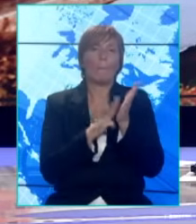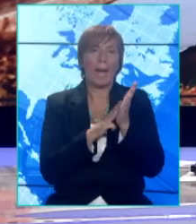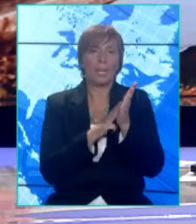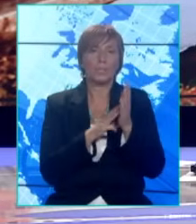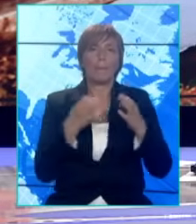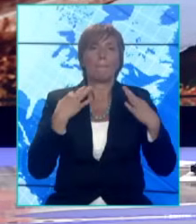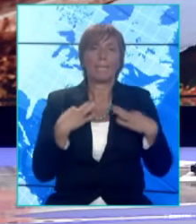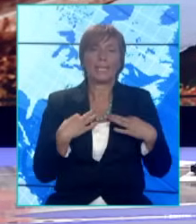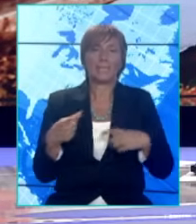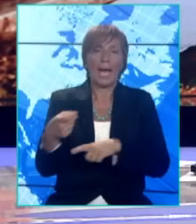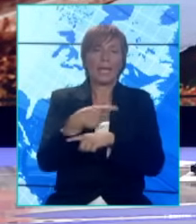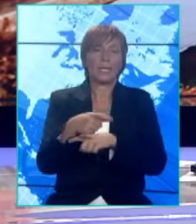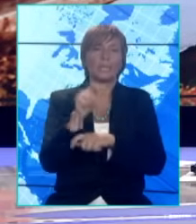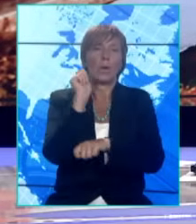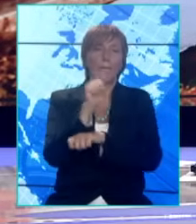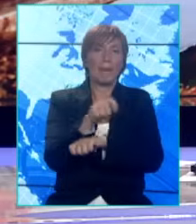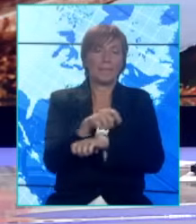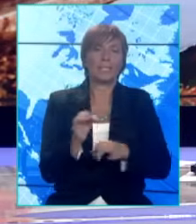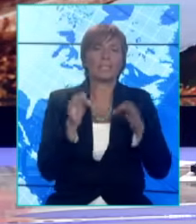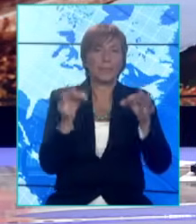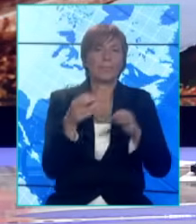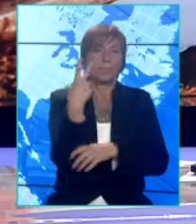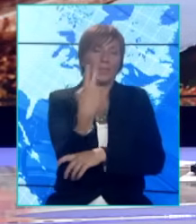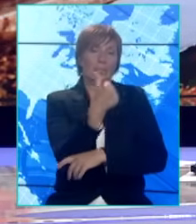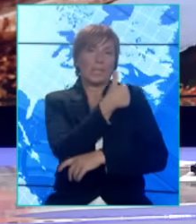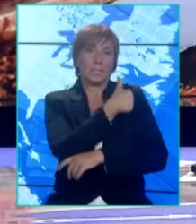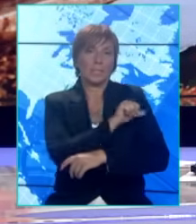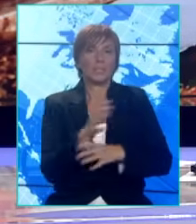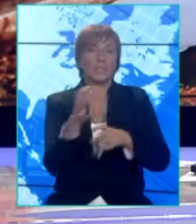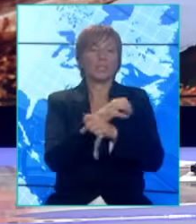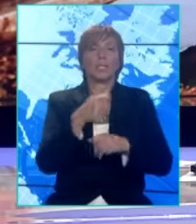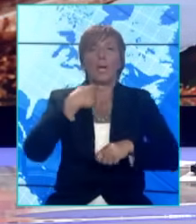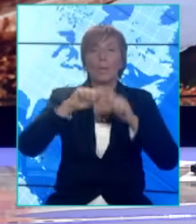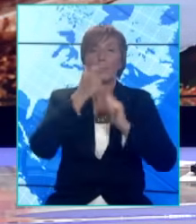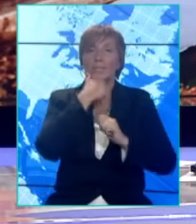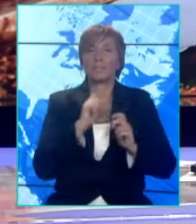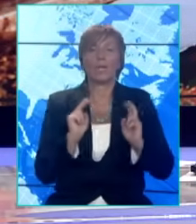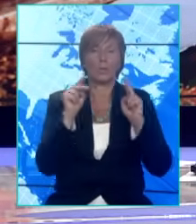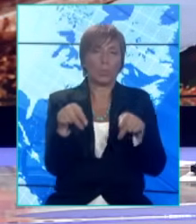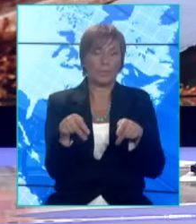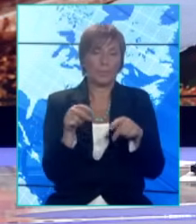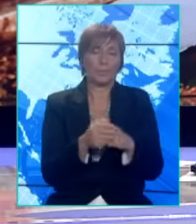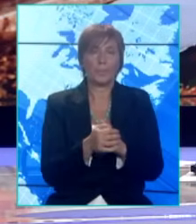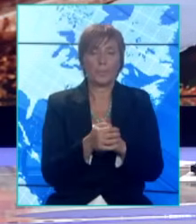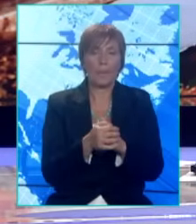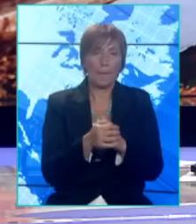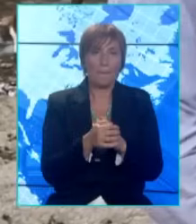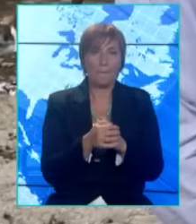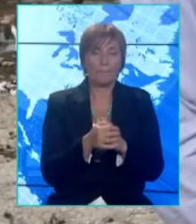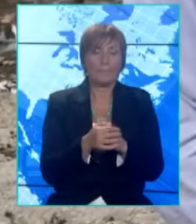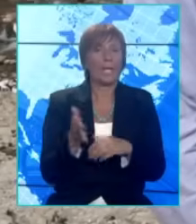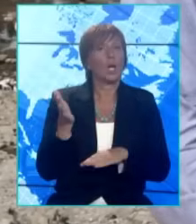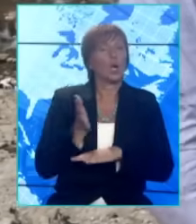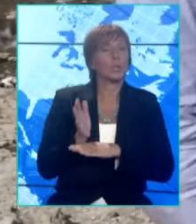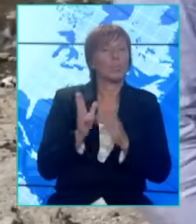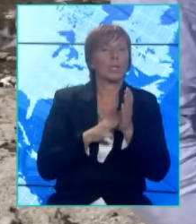Marićem, predsjednikom organizacijskog odbora manifestacije 20. obljetnice završetka obnove Starog mosta.